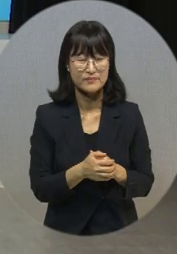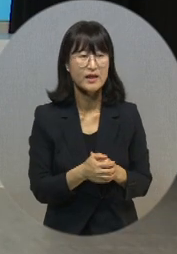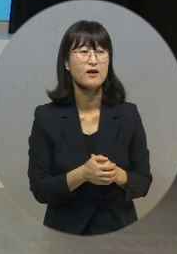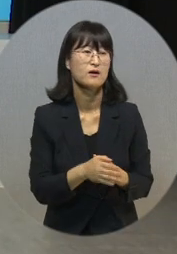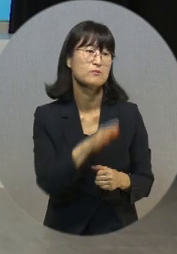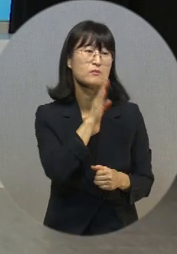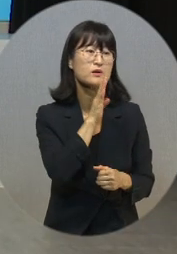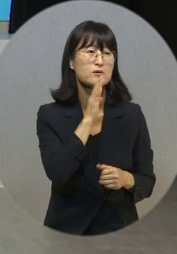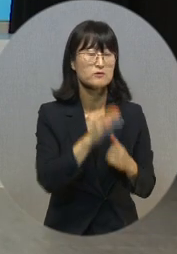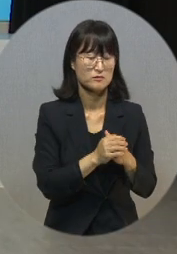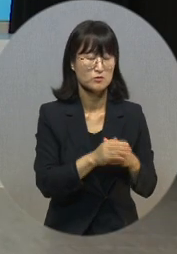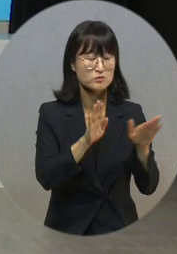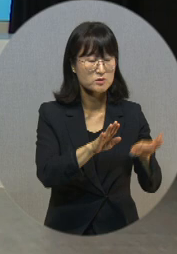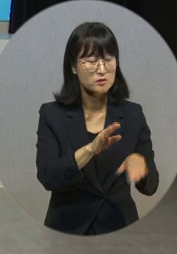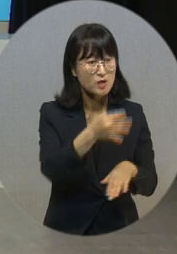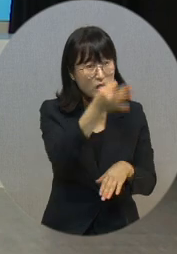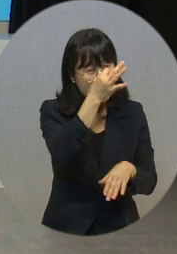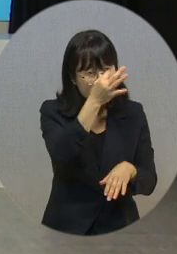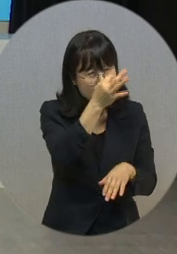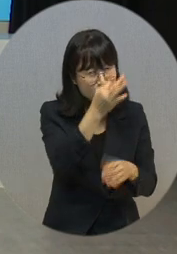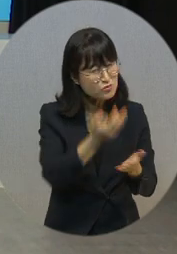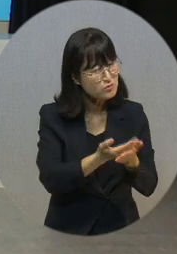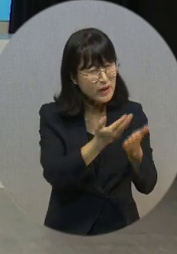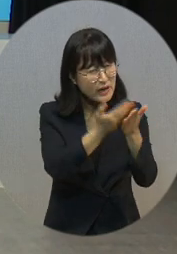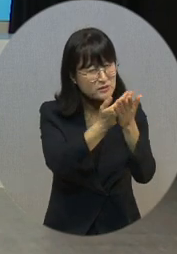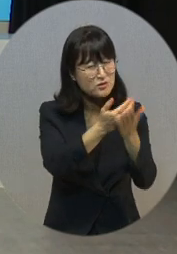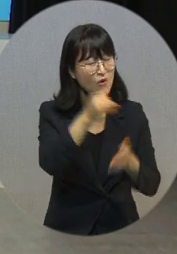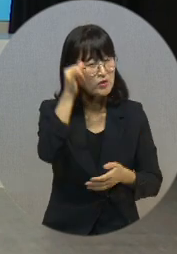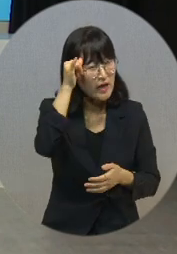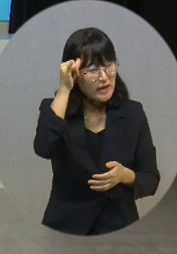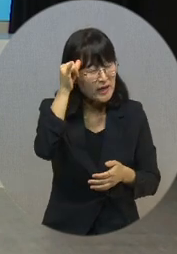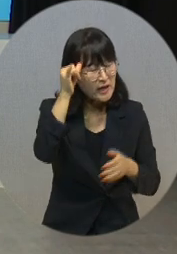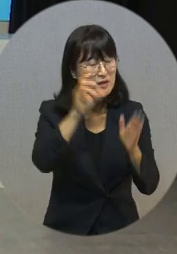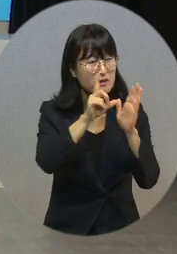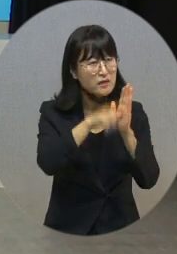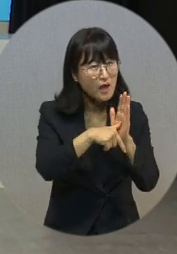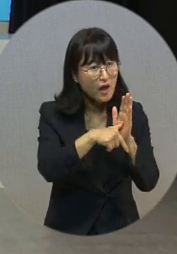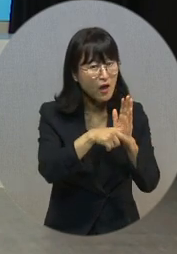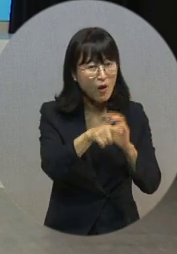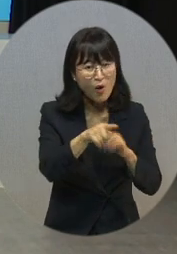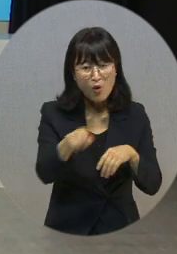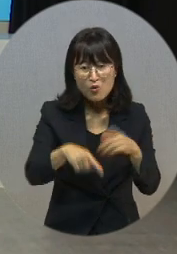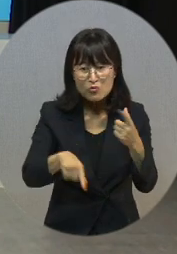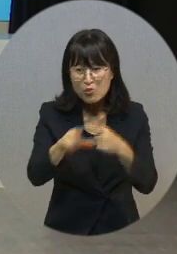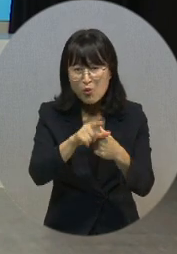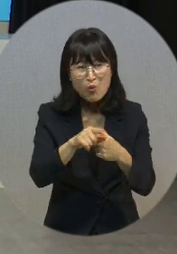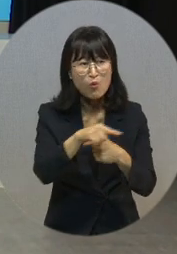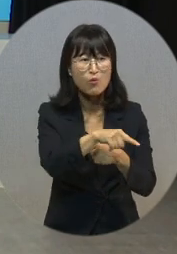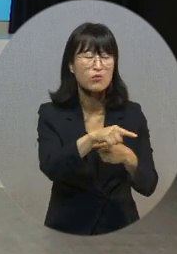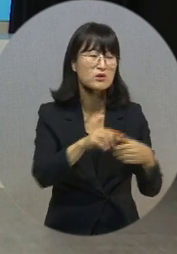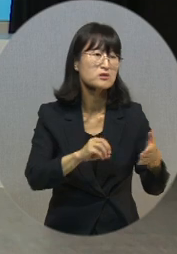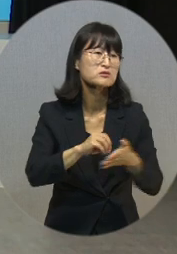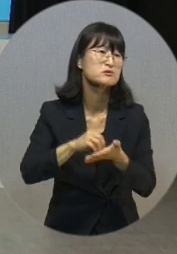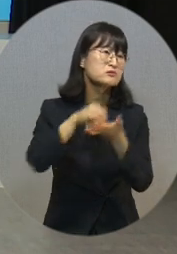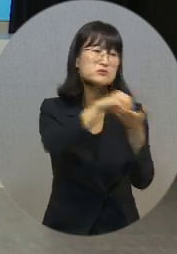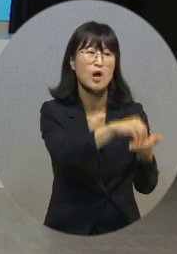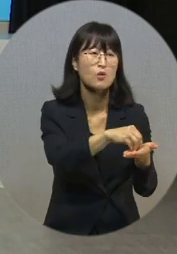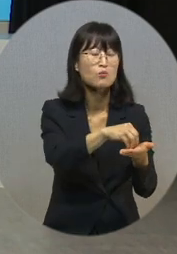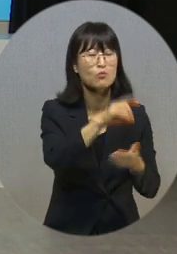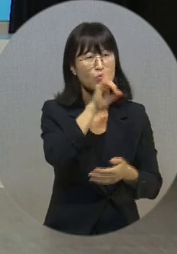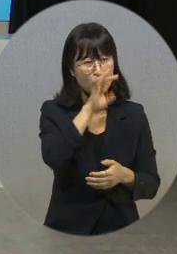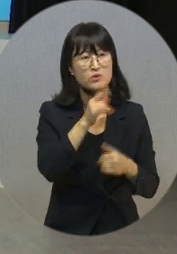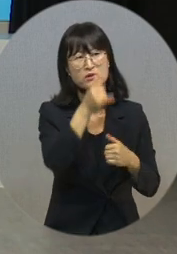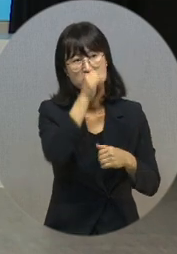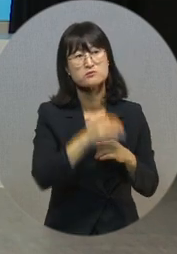우리가 고도화되고 디지털 시대, AI 시대에 사실은 소외된 분들이 왜 이래 또 소외될 수도 있거든요. 네네. 대표적으로